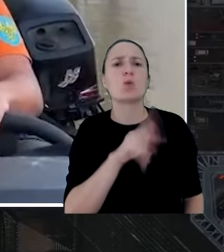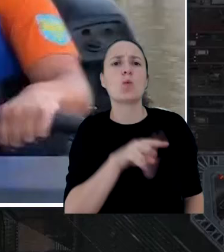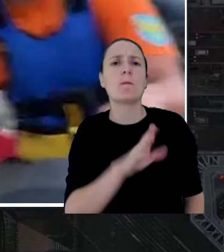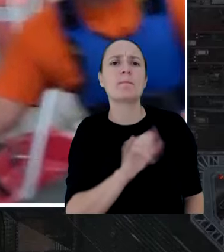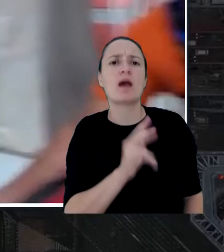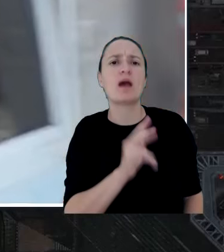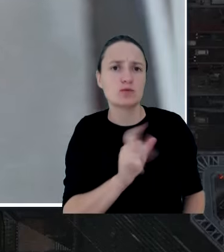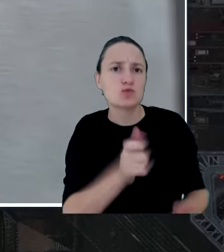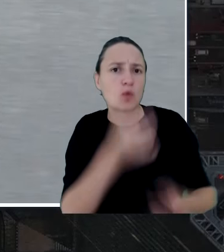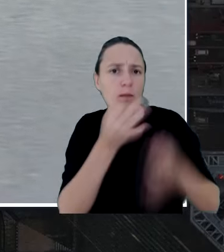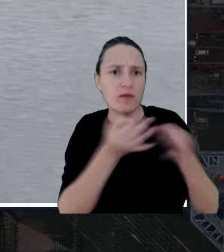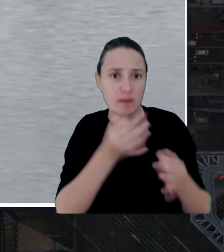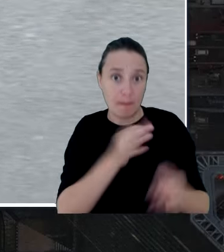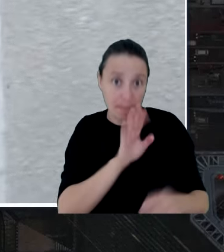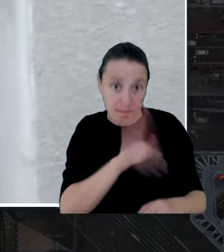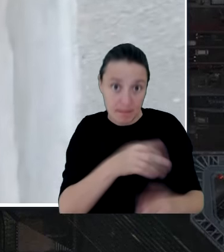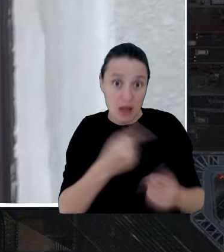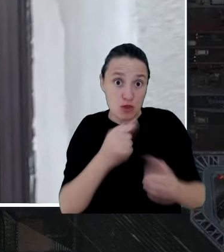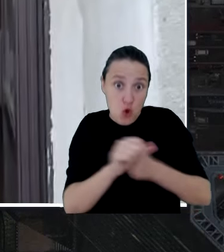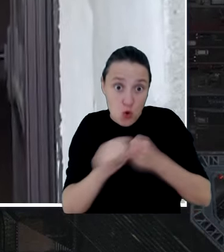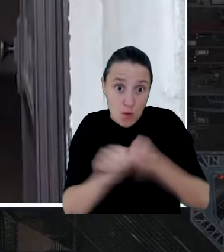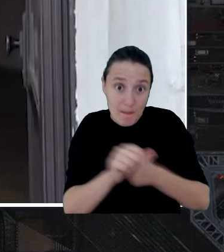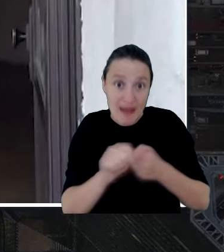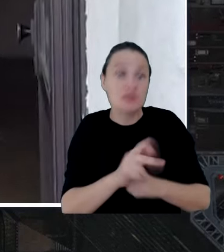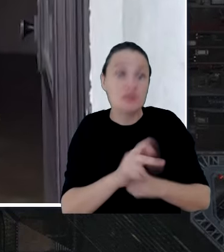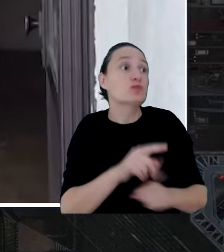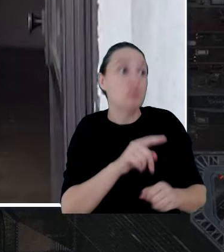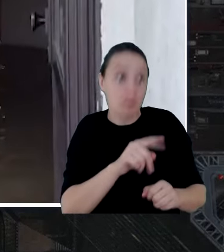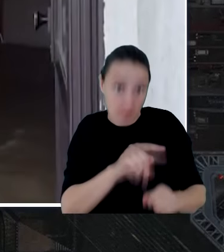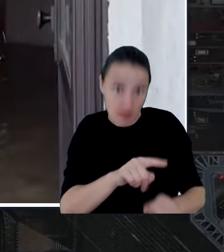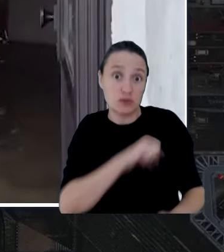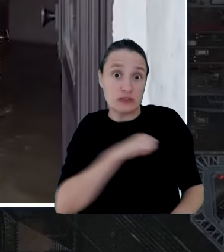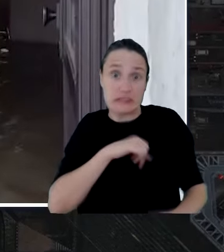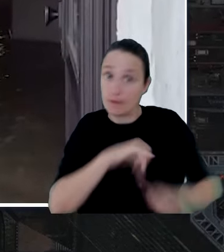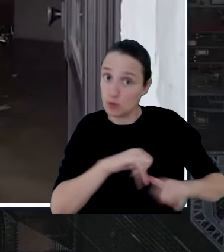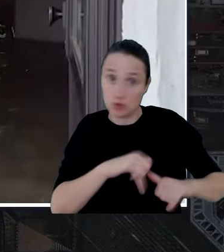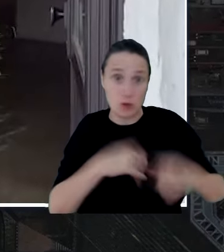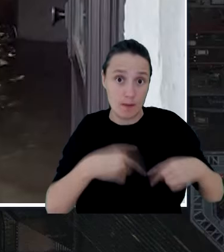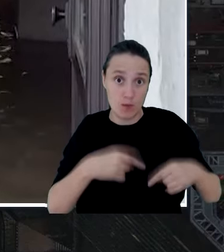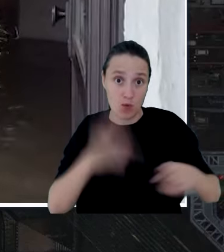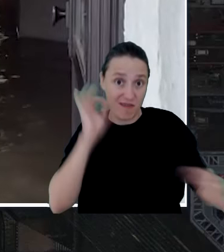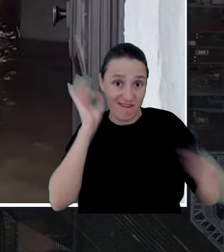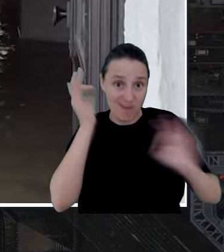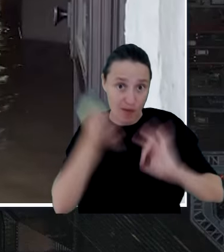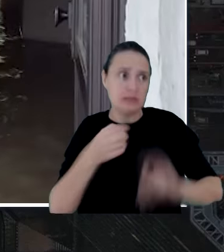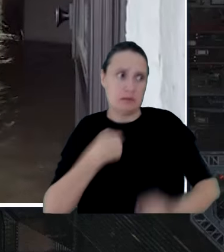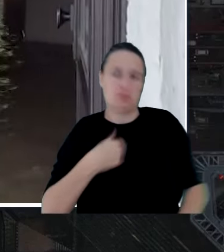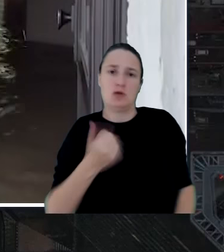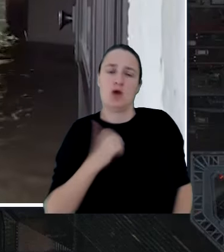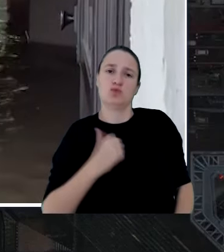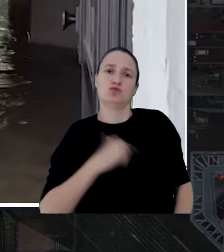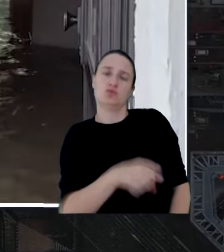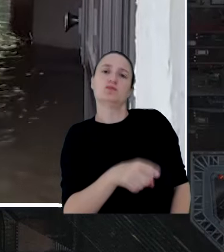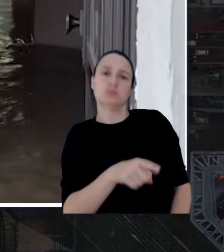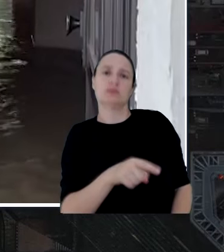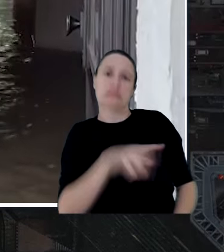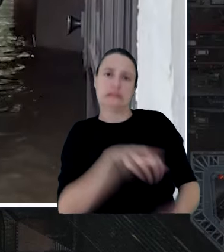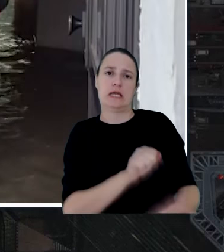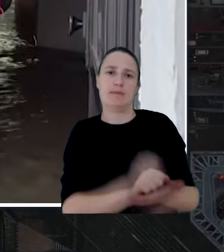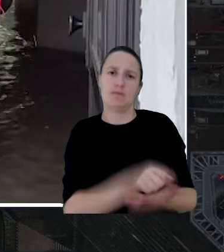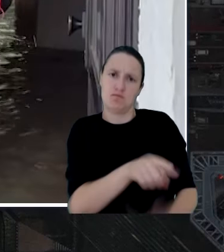dokumentacje samorządów, które nie zostały poinformowane, to oczekuję od pana, że pan naprawdę się tym zajmie jako poseł i